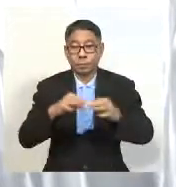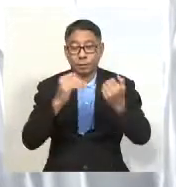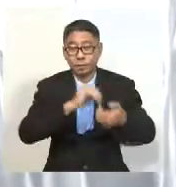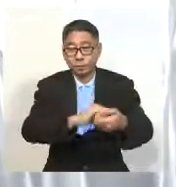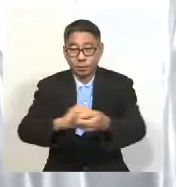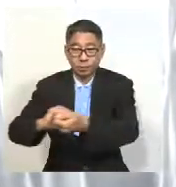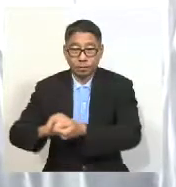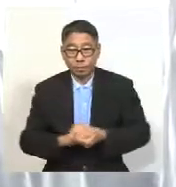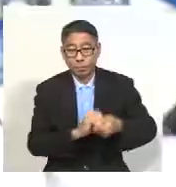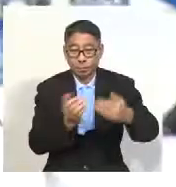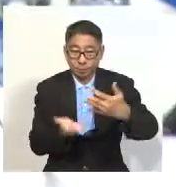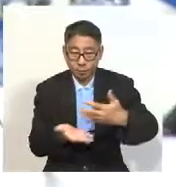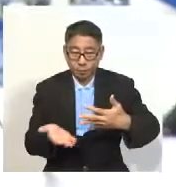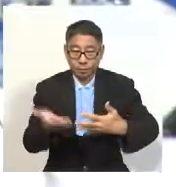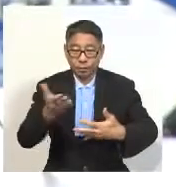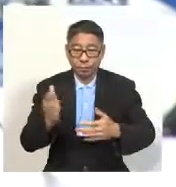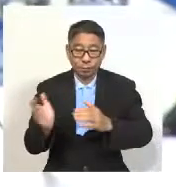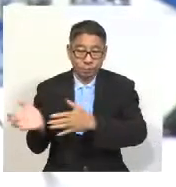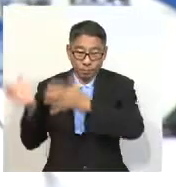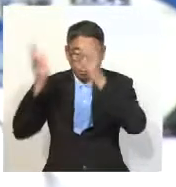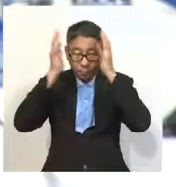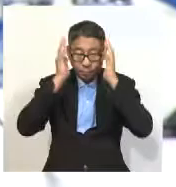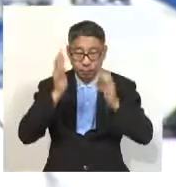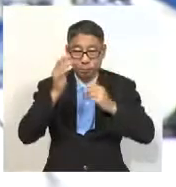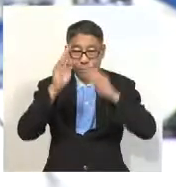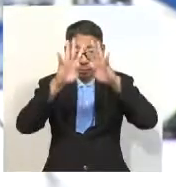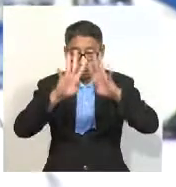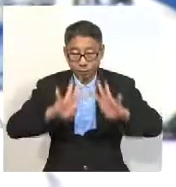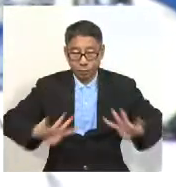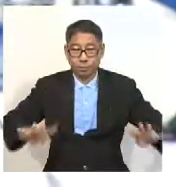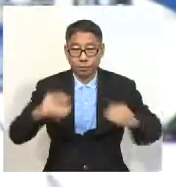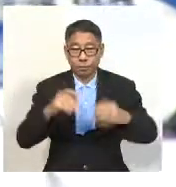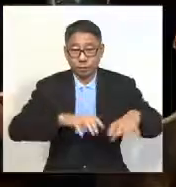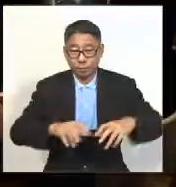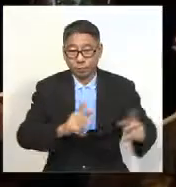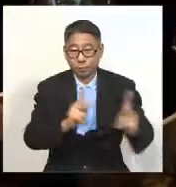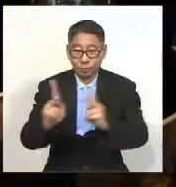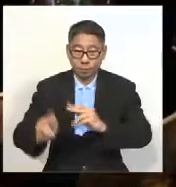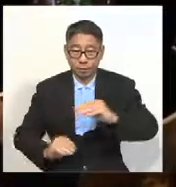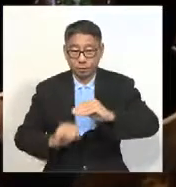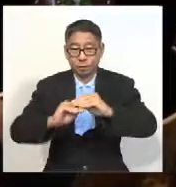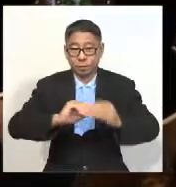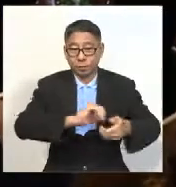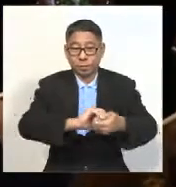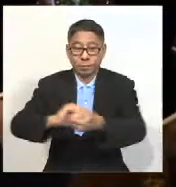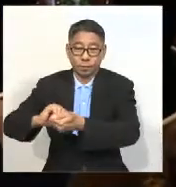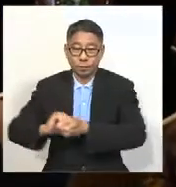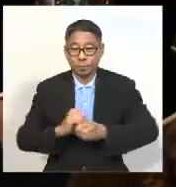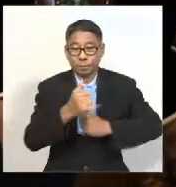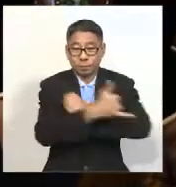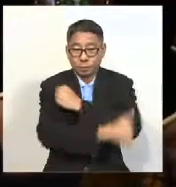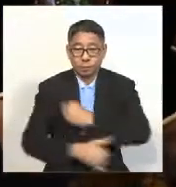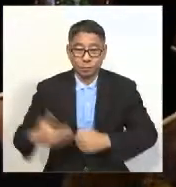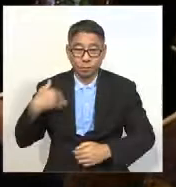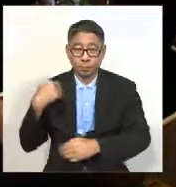ได้มีส่วนร่วมยกสถานะบทบาทของไอป้าโดยจะจัดกิจกรรมต่างๆเสริมสร้างความร่วมมือระหว่างประเทศให้เกิด